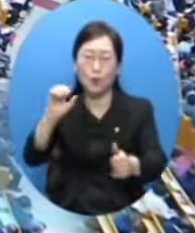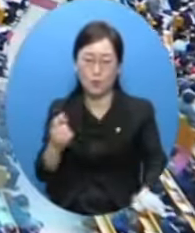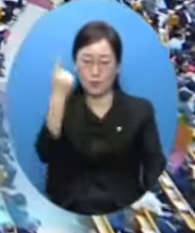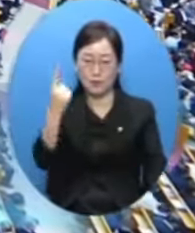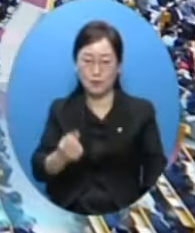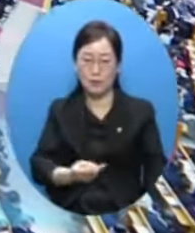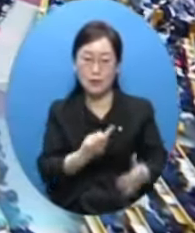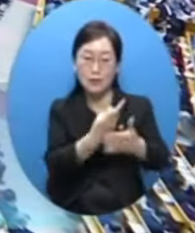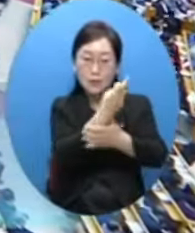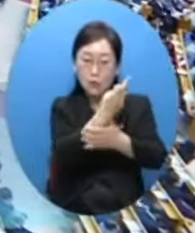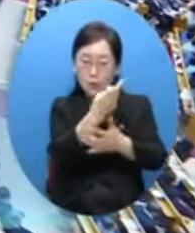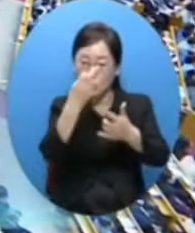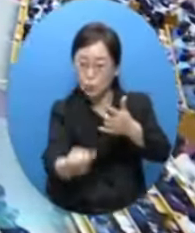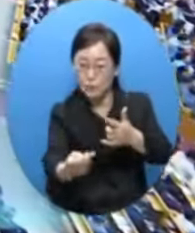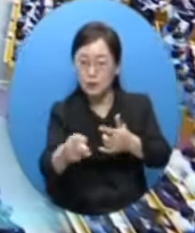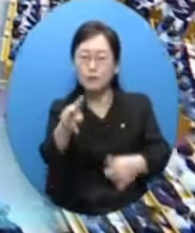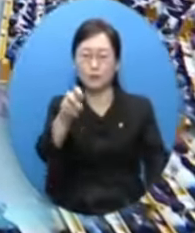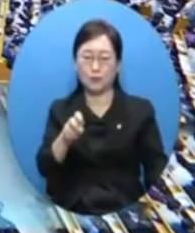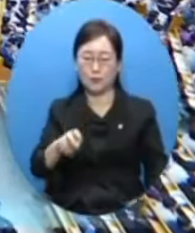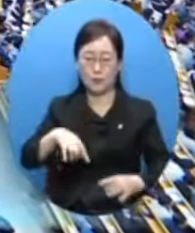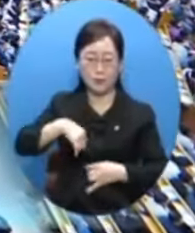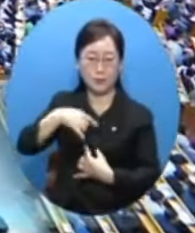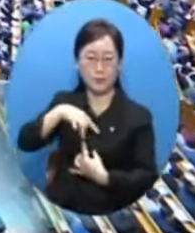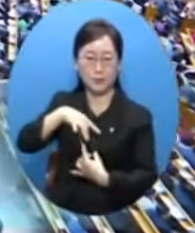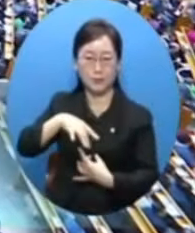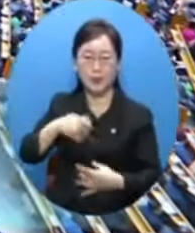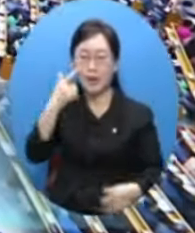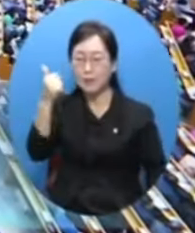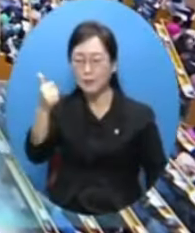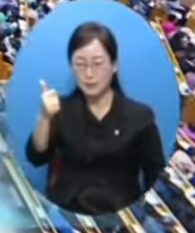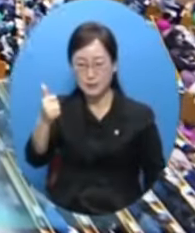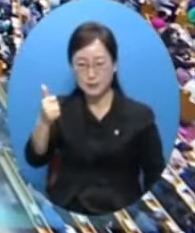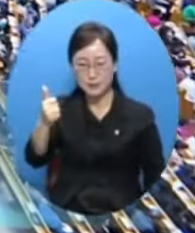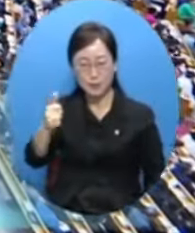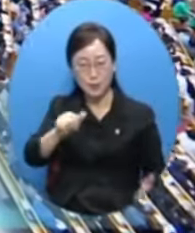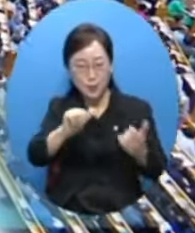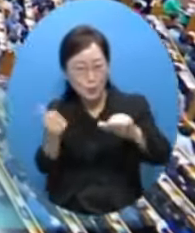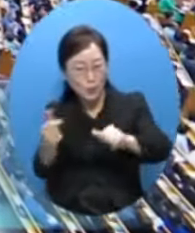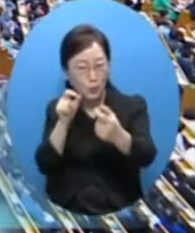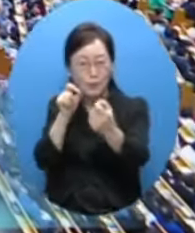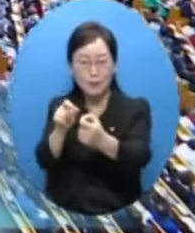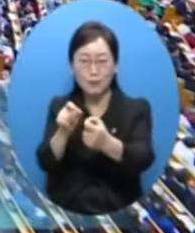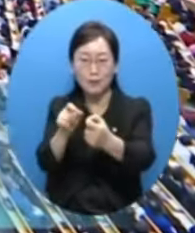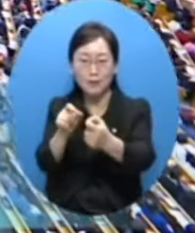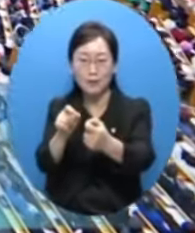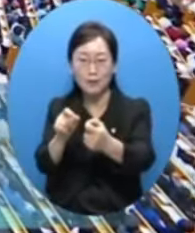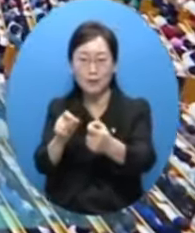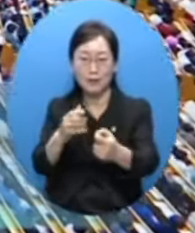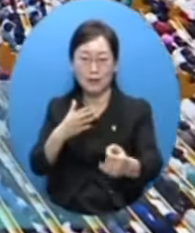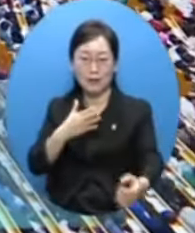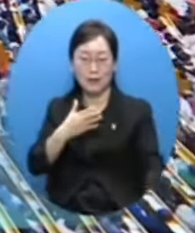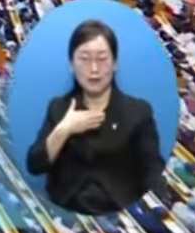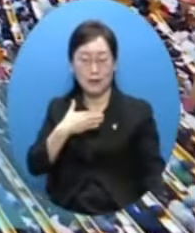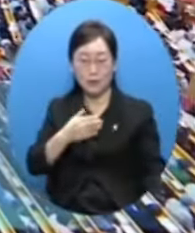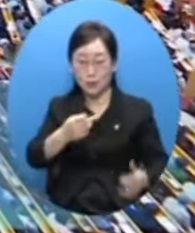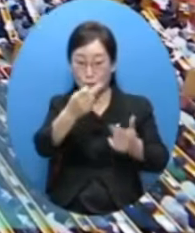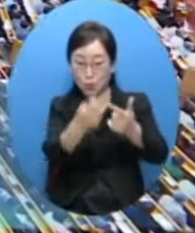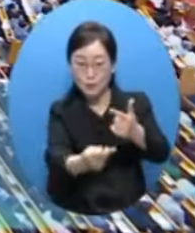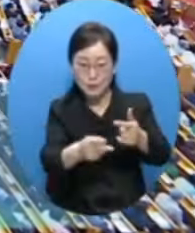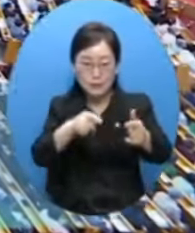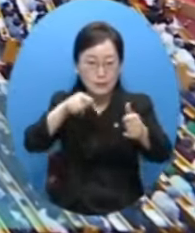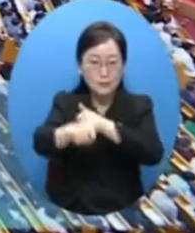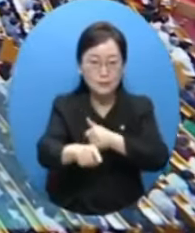에서가 야곱을 미워하여 심중에 이르기를 아버지를 곡할 때가 가까웠은 즉 내가 내 아우 야곱을